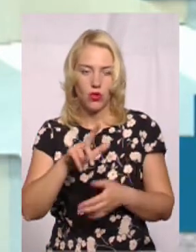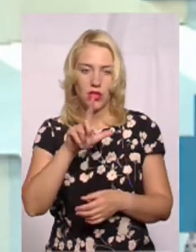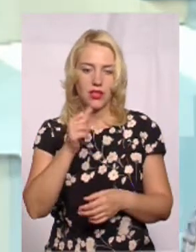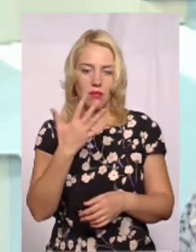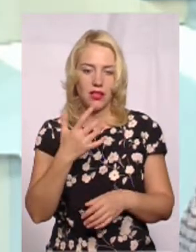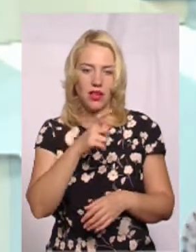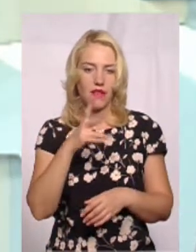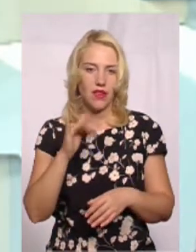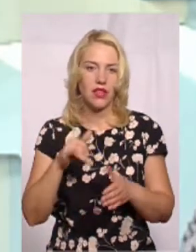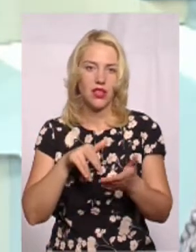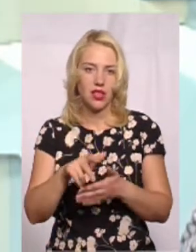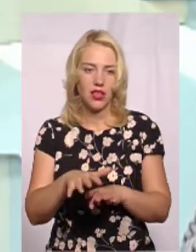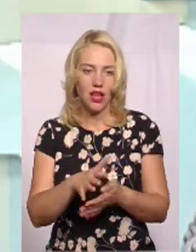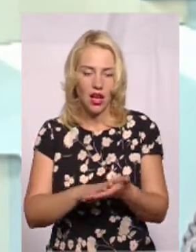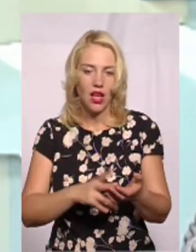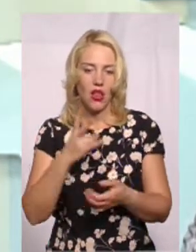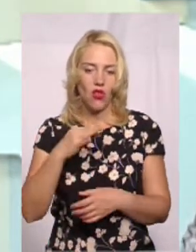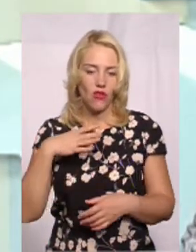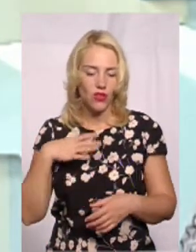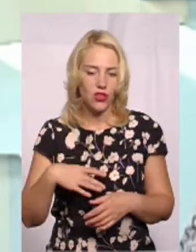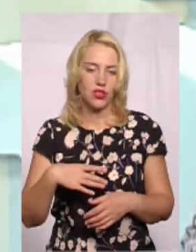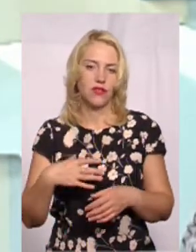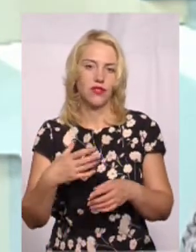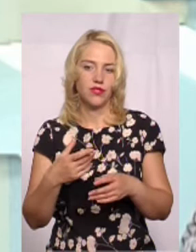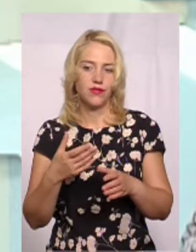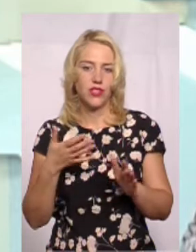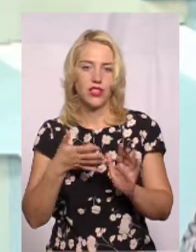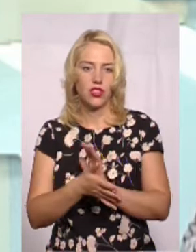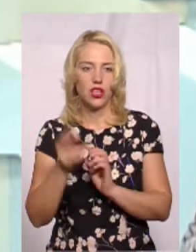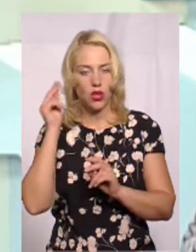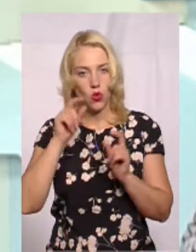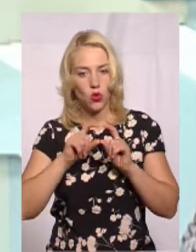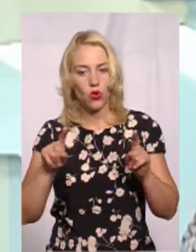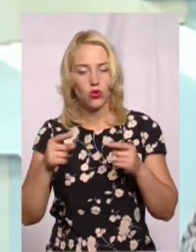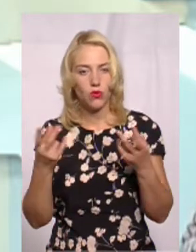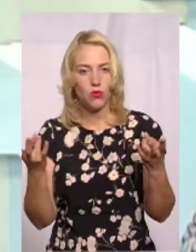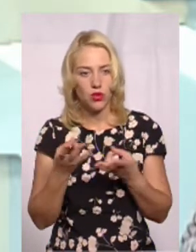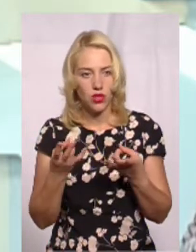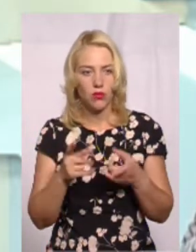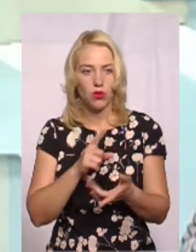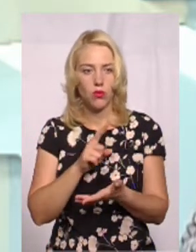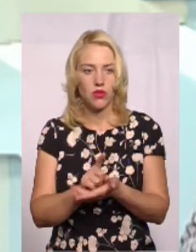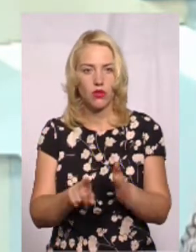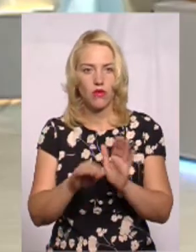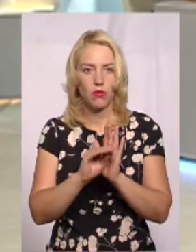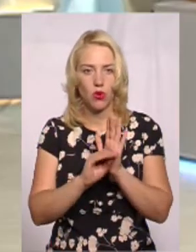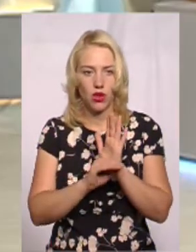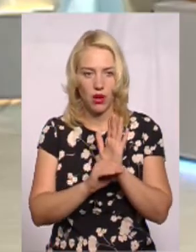далі. Так? Тобто, але вони змушені витрачати урок на це. Так? Тобто, тому обов'язково потрібна така